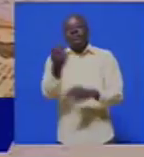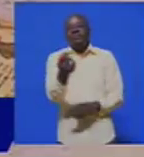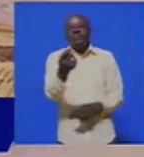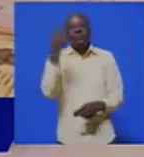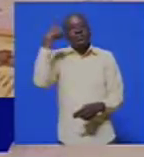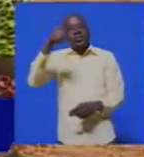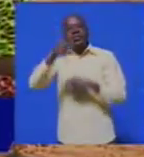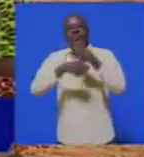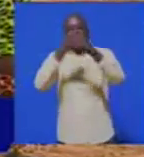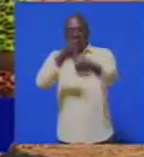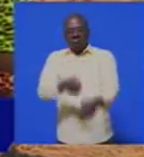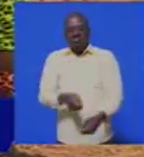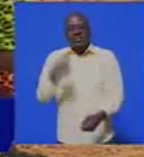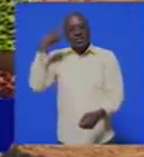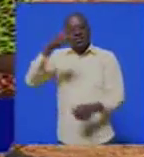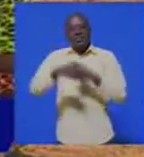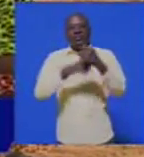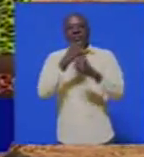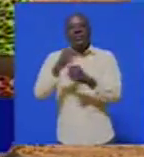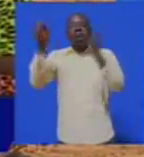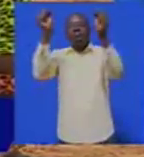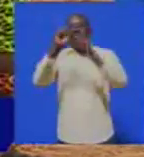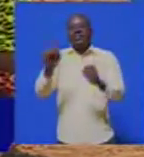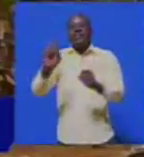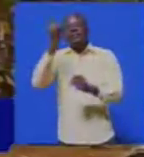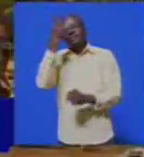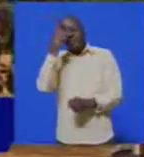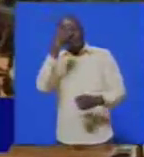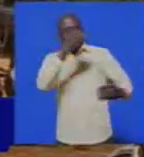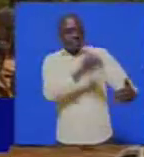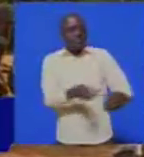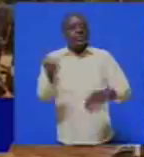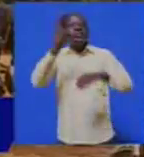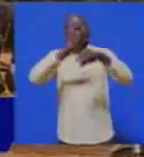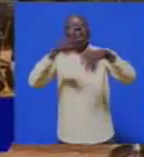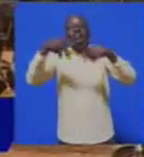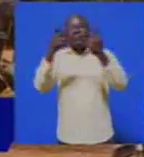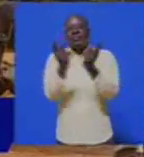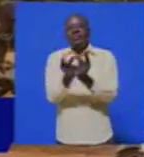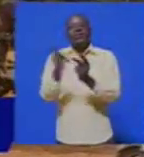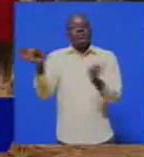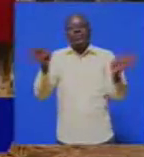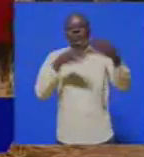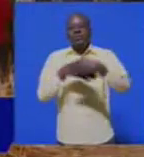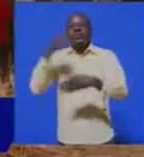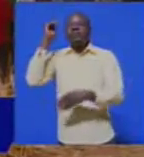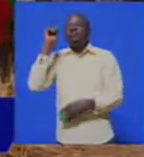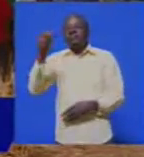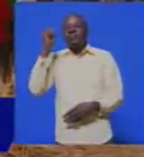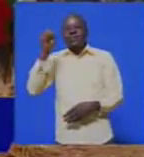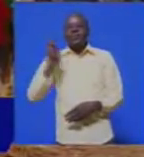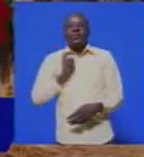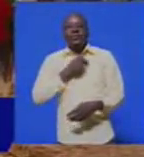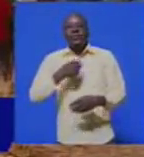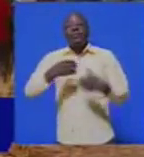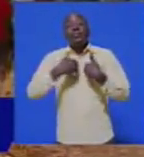campagne agricole, c'est l'une des stratégies de l'État à côté de la mise en place des boutiques témoins à travers le pays. Nous avons suivi un de